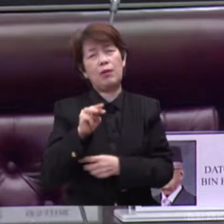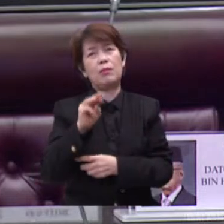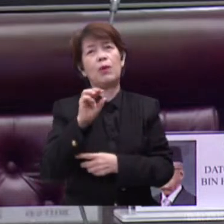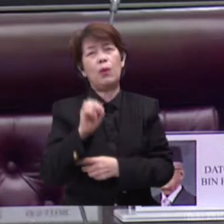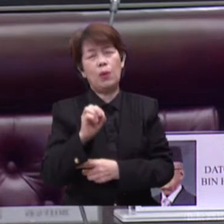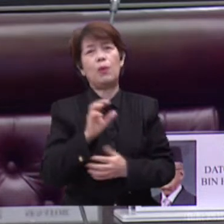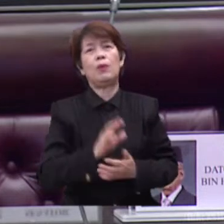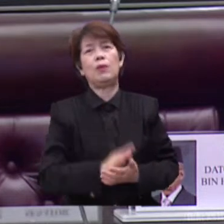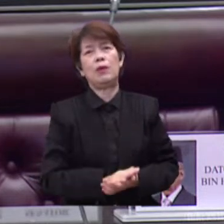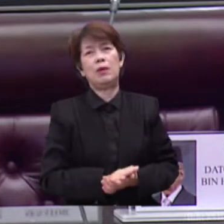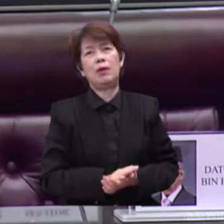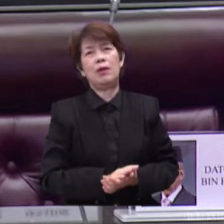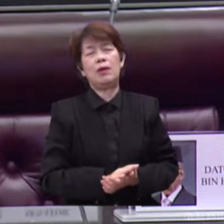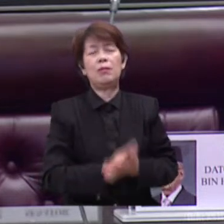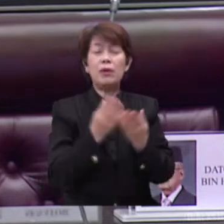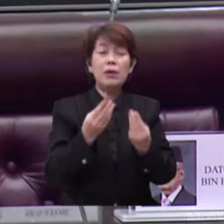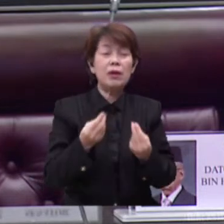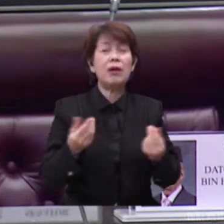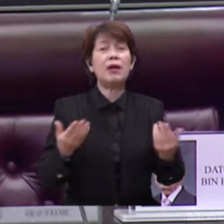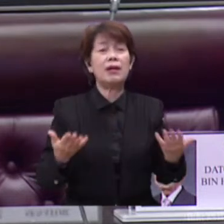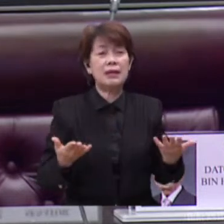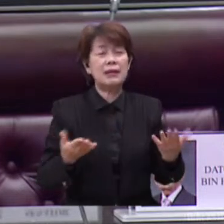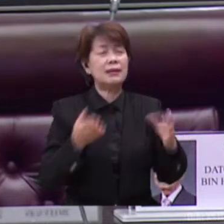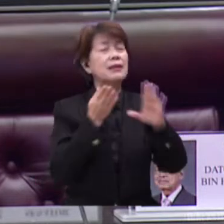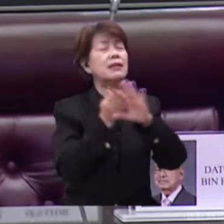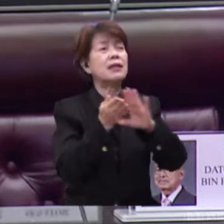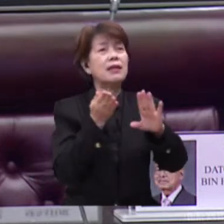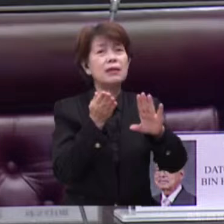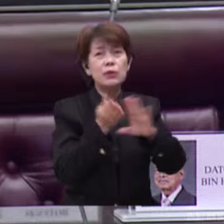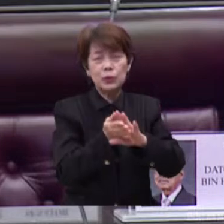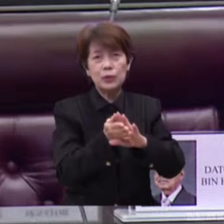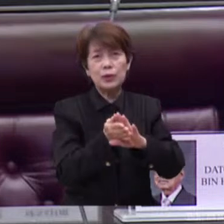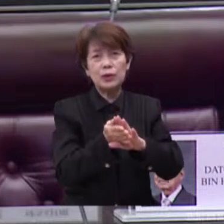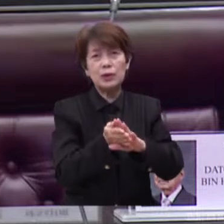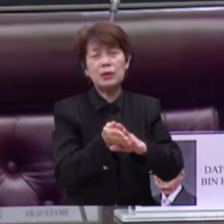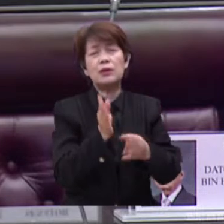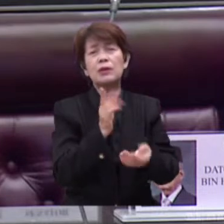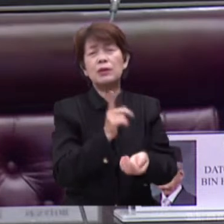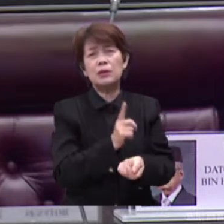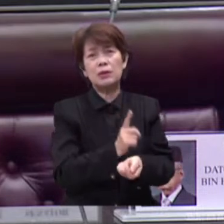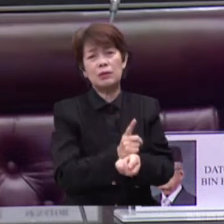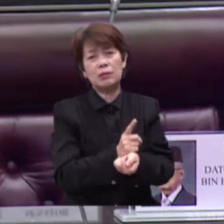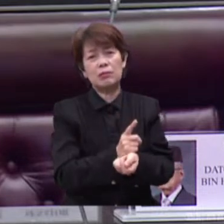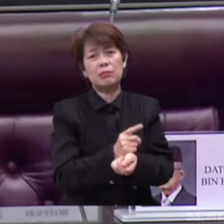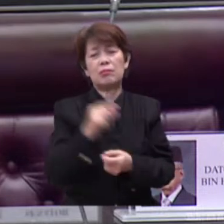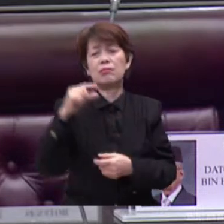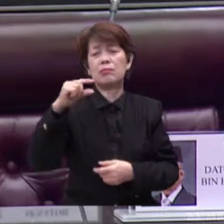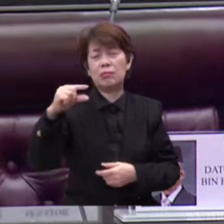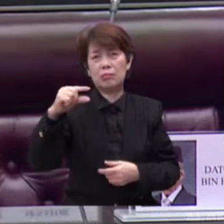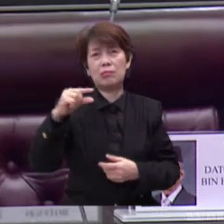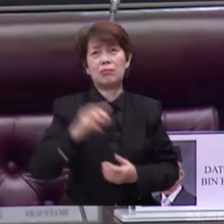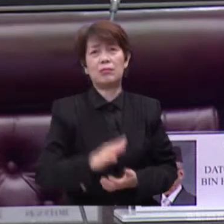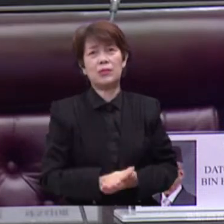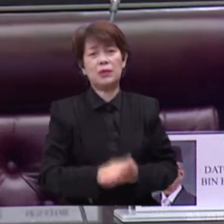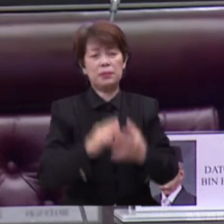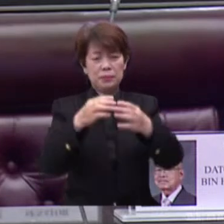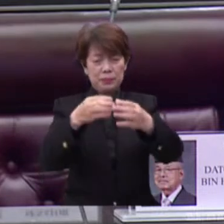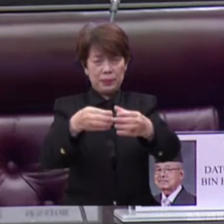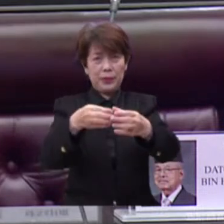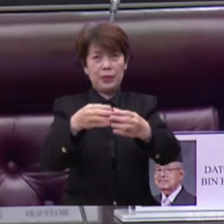itu belum lagi kita terlalu kecela bilangan nya untuk